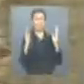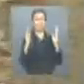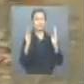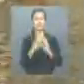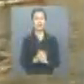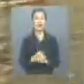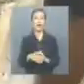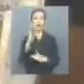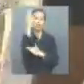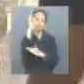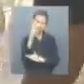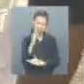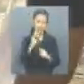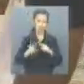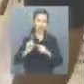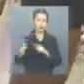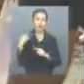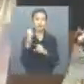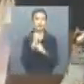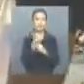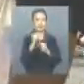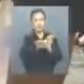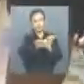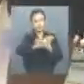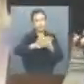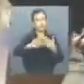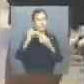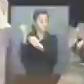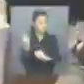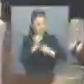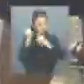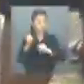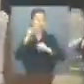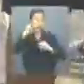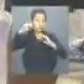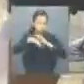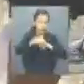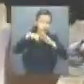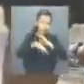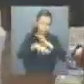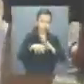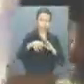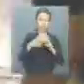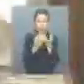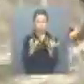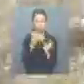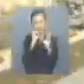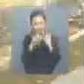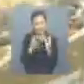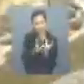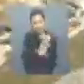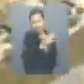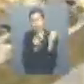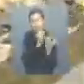ท่อระบายน้ำเพื่อให้น้ำที่ท่วมขังในบริเวณนี้ไหลลงท่อระบายน้ำได้เร็วยิ่งขึ้นและเป็นการพร่องน้ำไปอีกทางด้วย